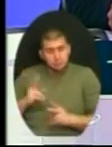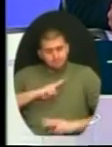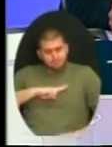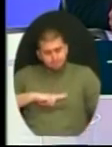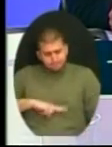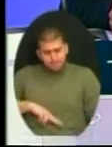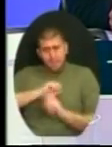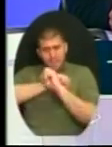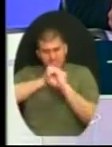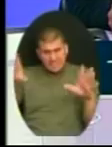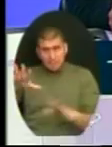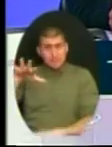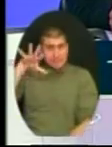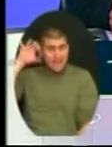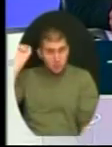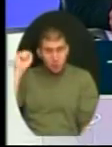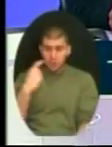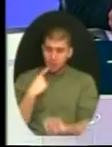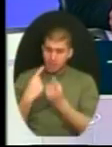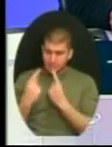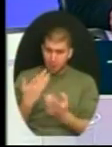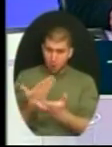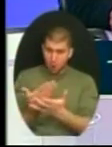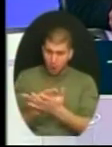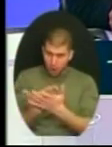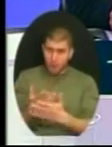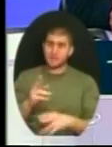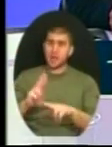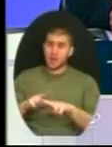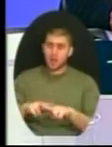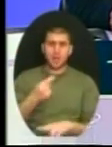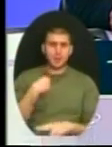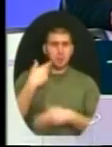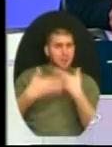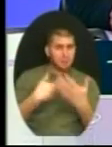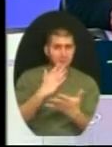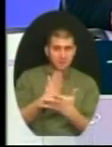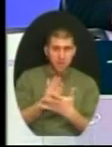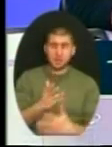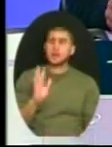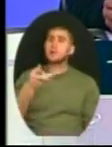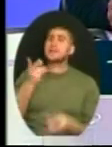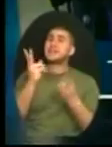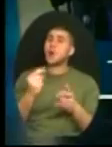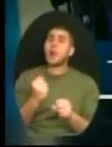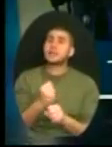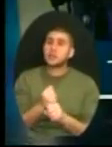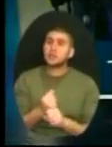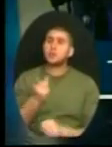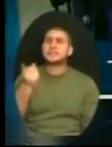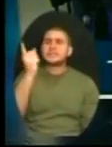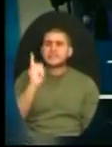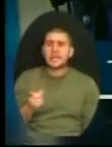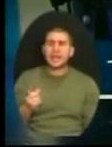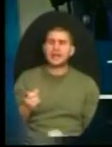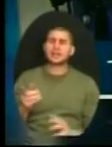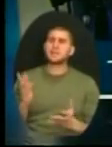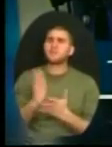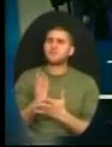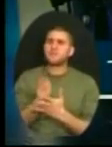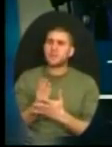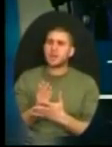בא מפרסם את המסקנות שלו, מדברות בעד עצמן. מזל, אנחנו קדימה, אנחנו אחרי זה. מה הוא יכול לעשות? הוא צריך